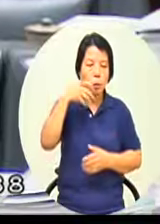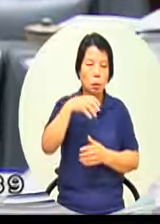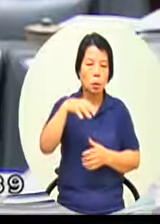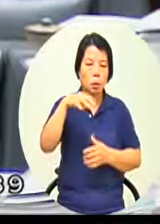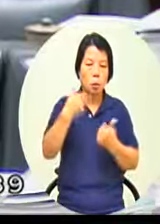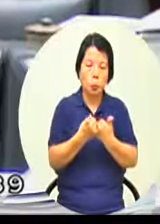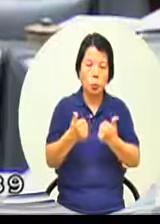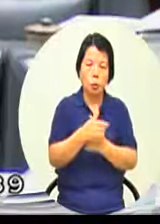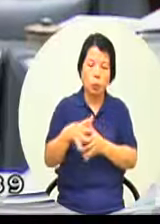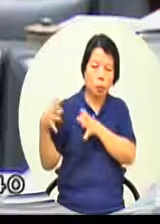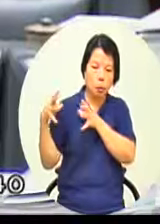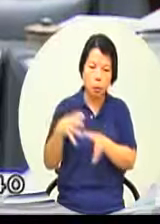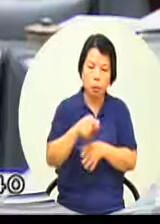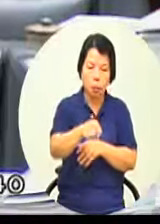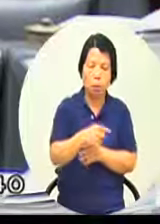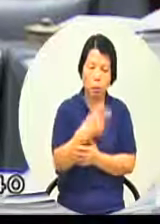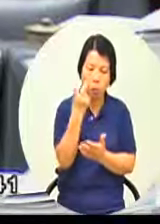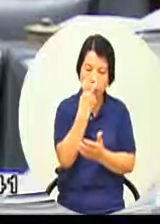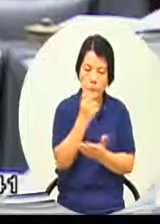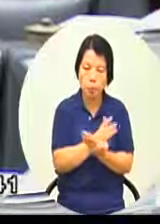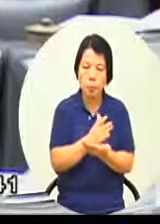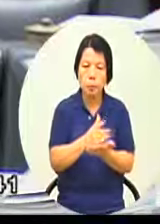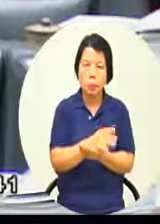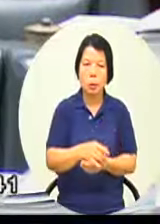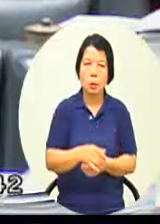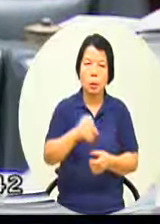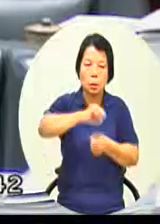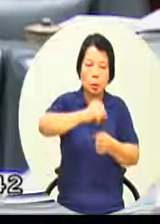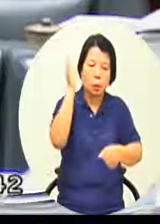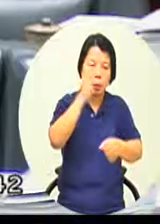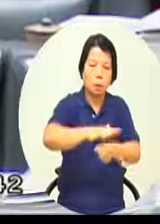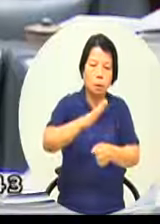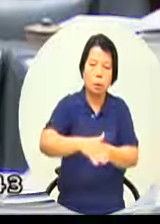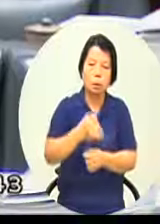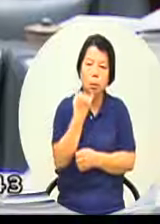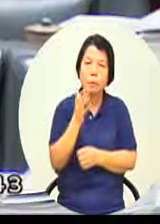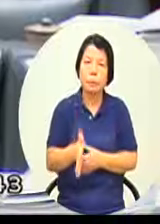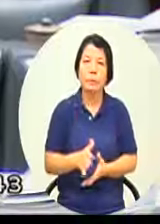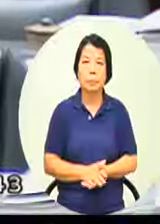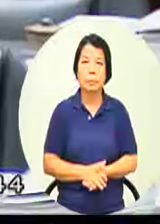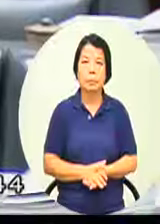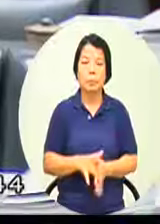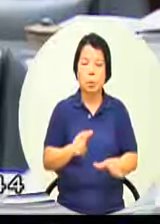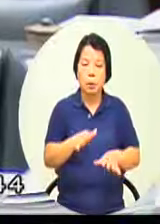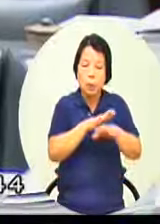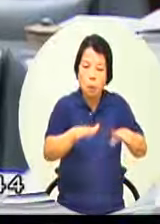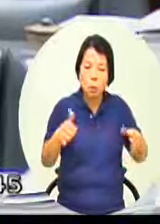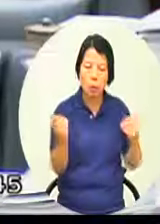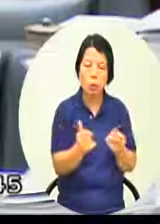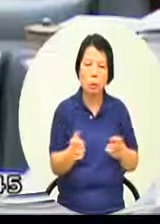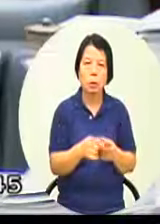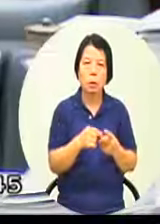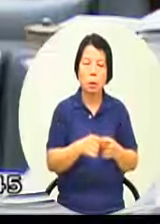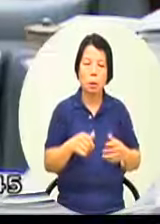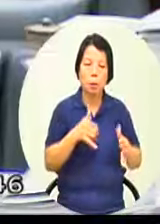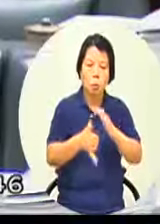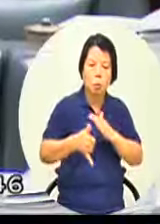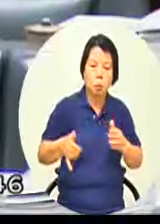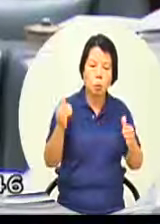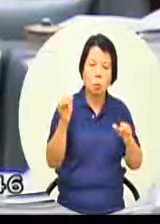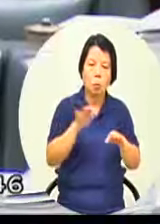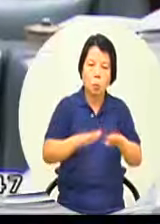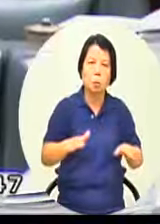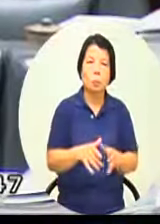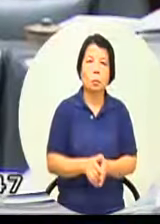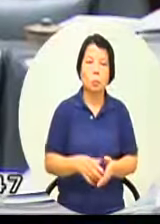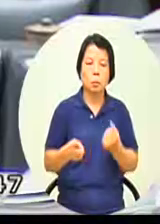是不是应该有没有办法朝向把它加盖的方式来做啦。啊，不然你看安装问题啊，你看它出去要安装问题，因为常